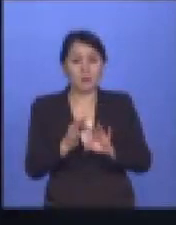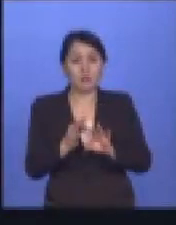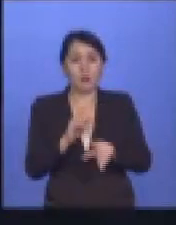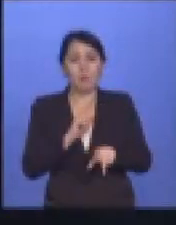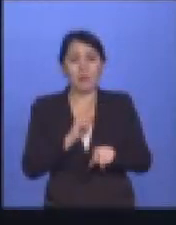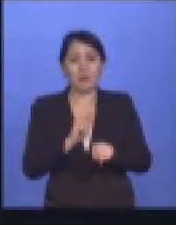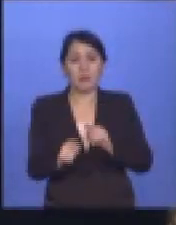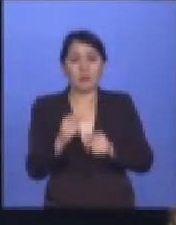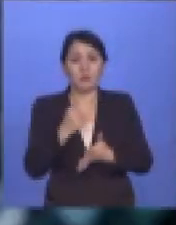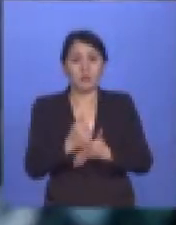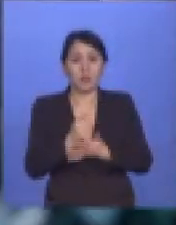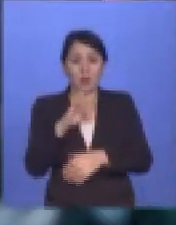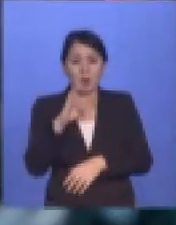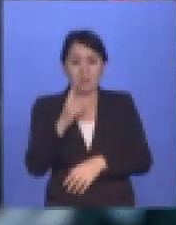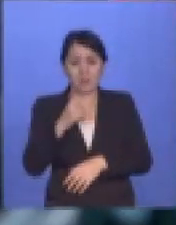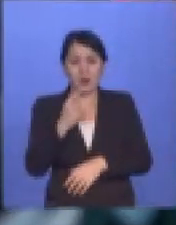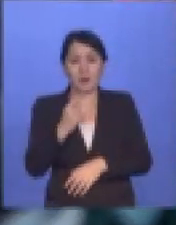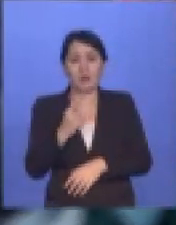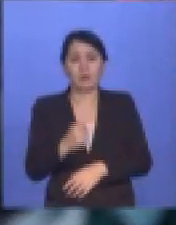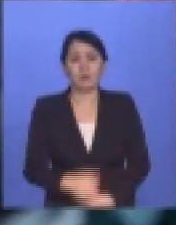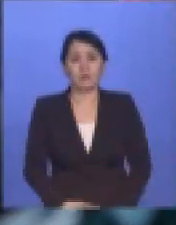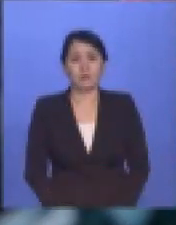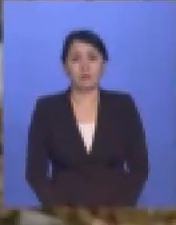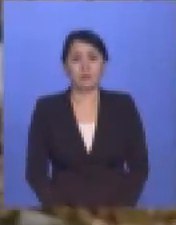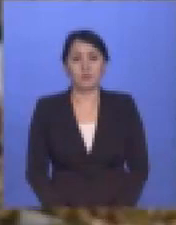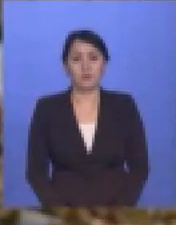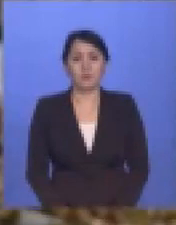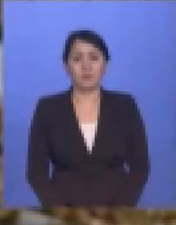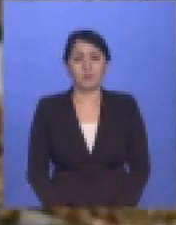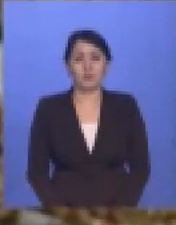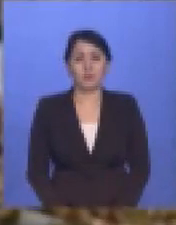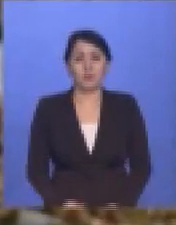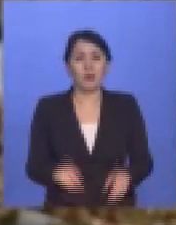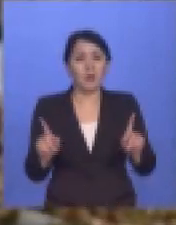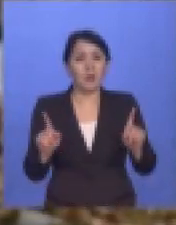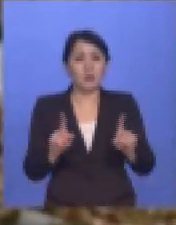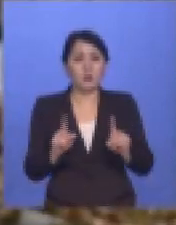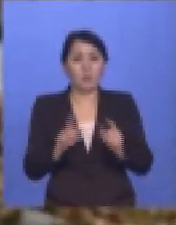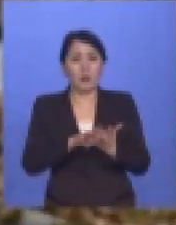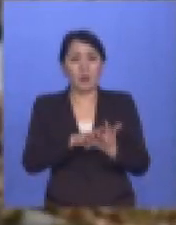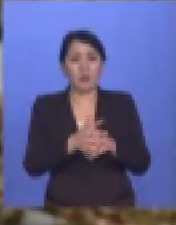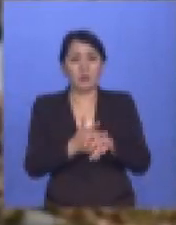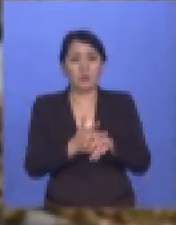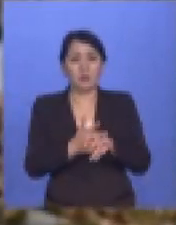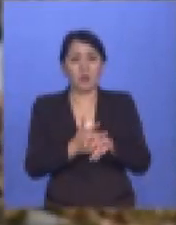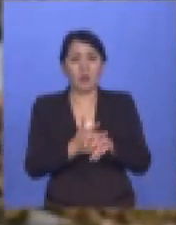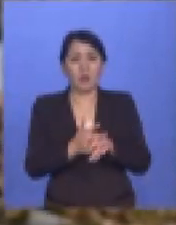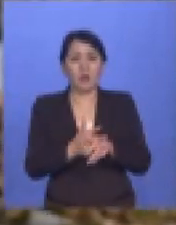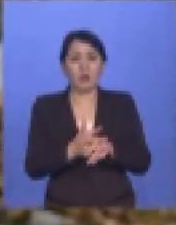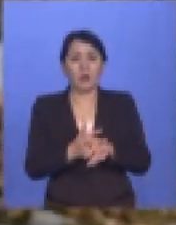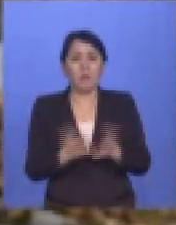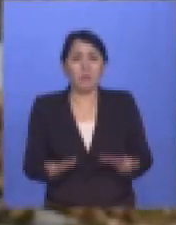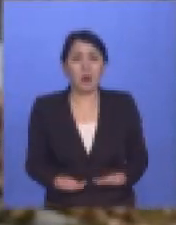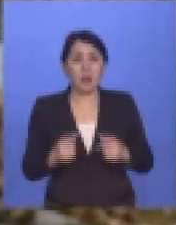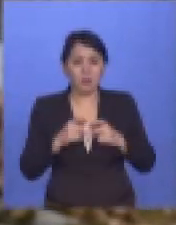түйткілге қатысты негізгі кемшіліктерді жіпке тізді. Что требуется от сельчан, чтобы они смотрели за санитарными.